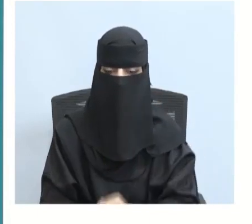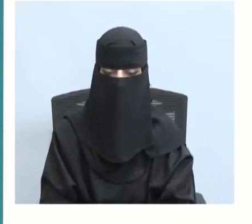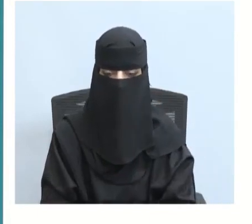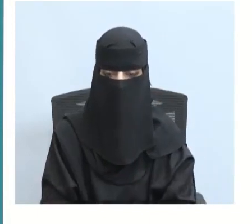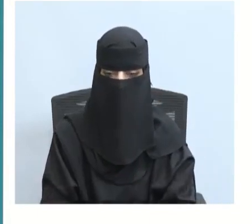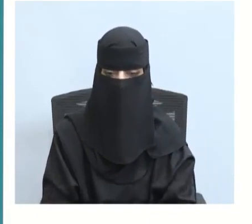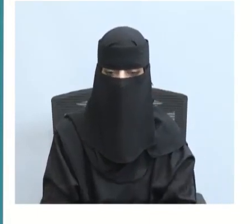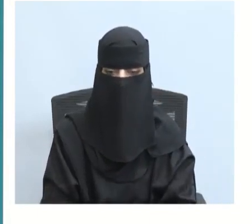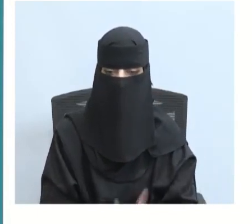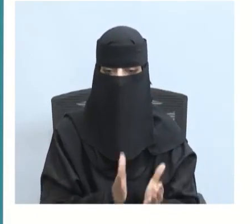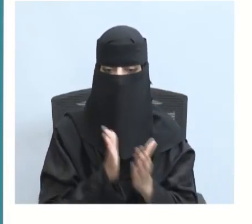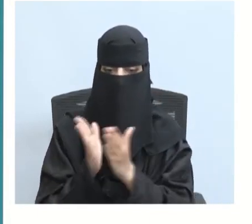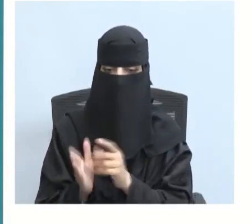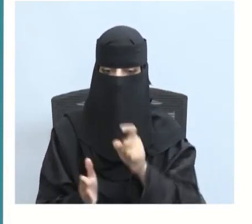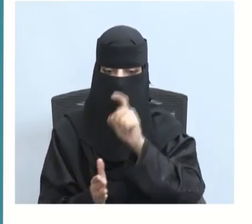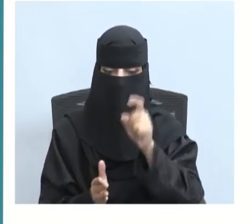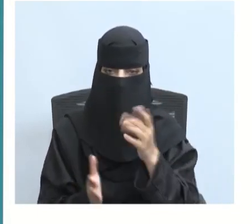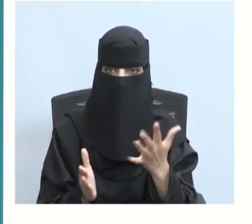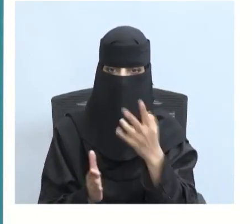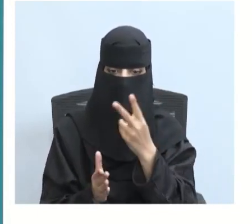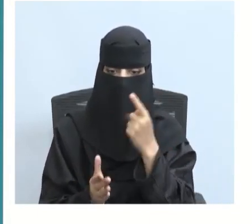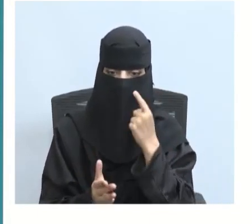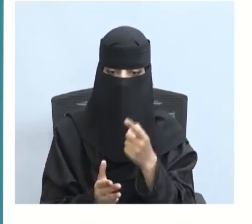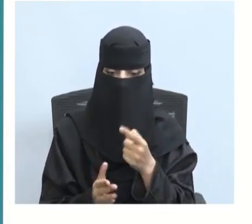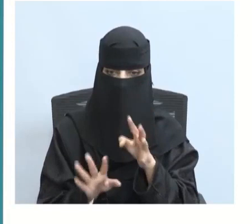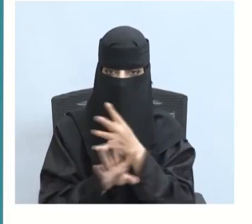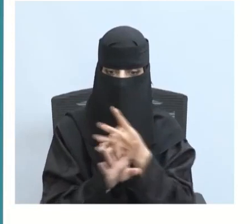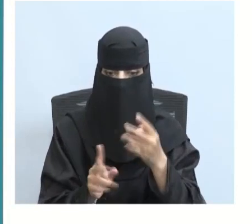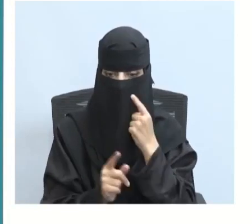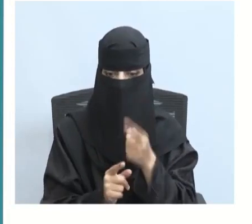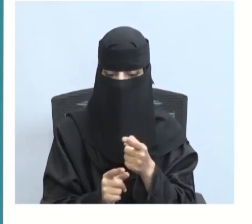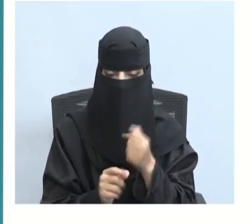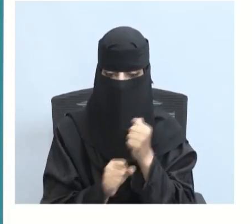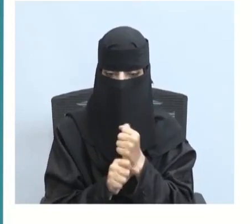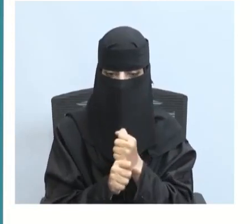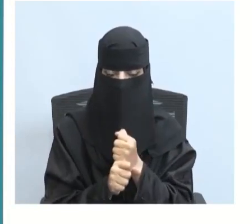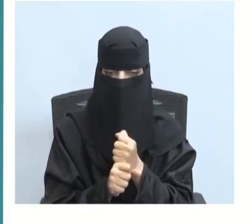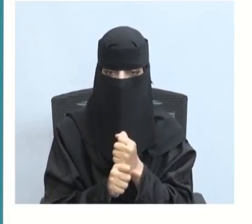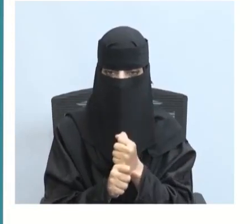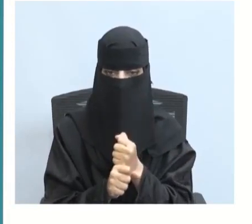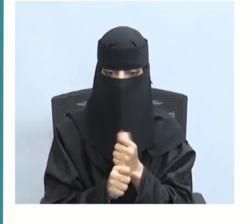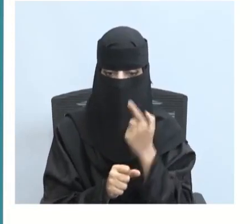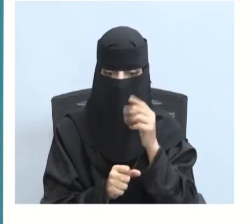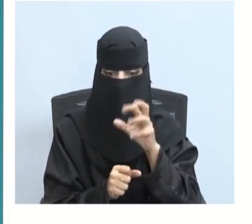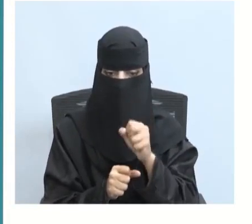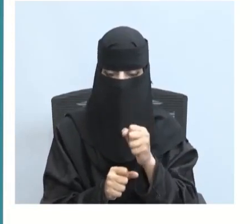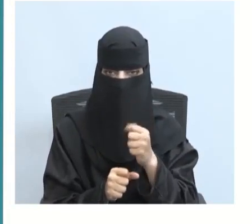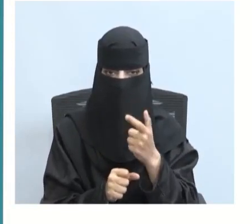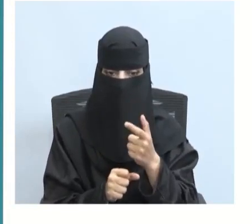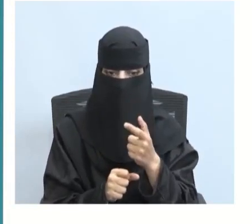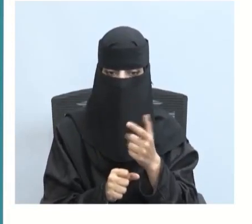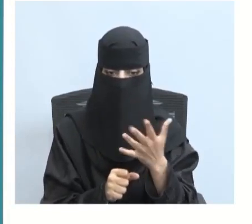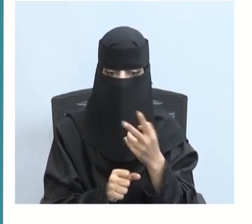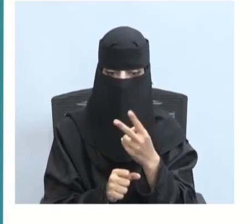منشاه سؤال 25 لدينا جدول استخدم هذا الجدول للاجابه عن السؤال